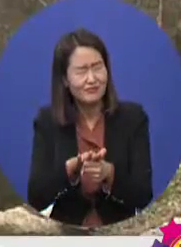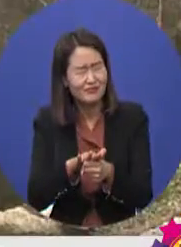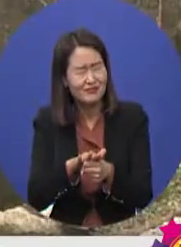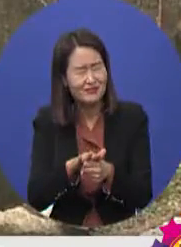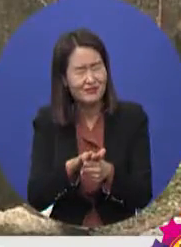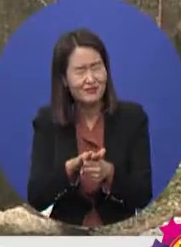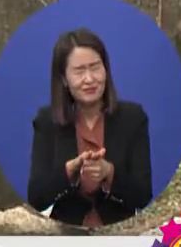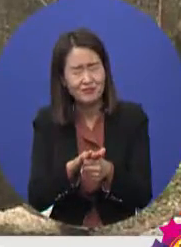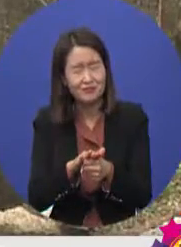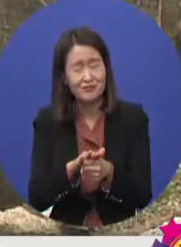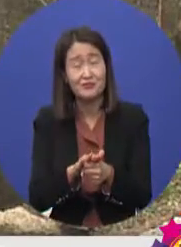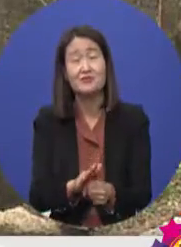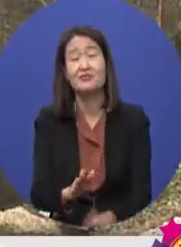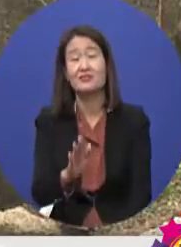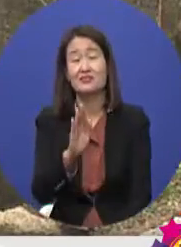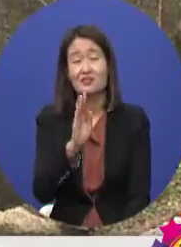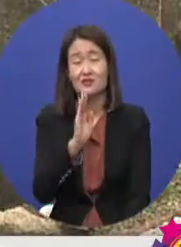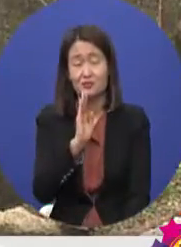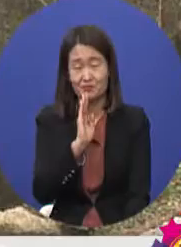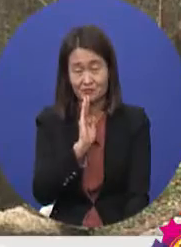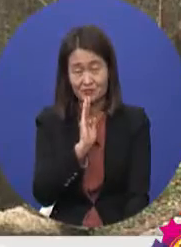사랑한다